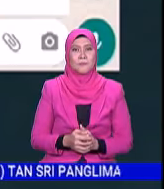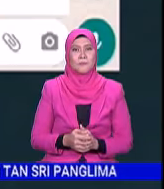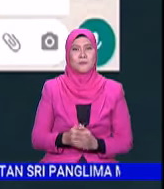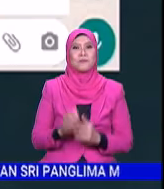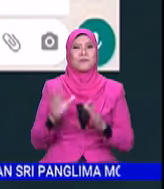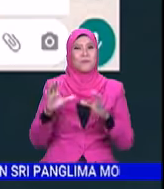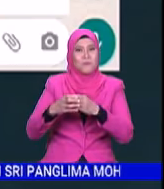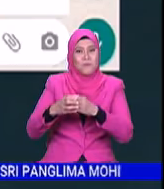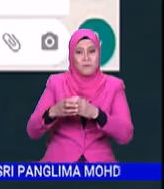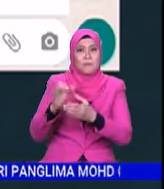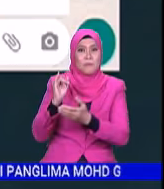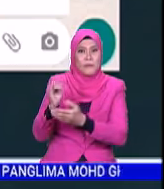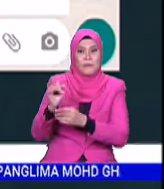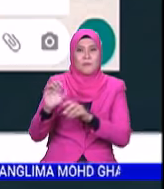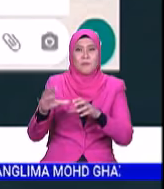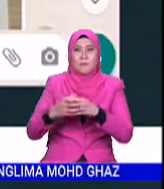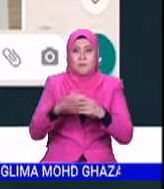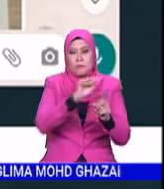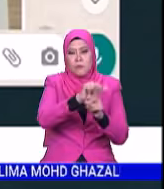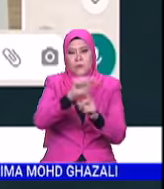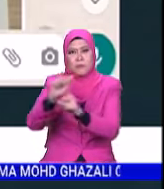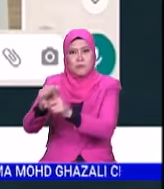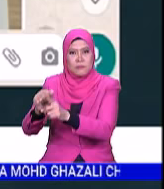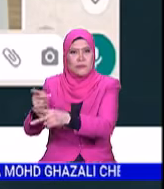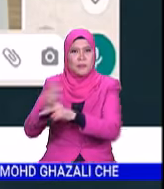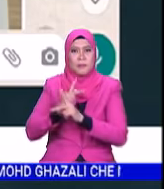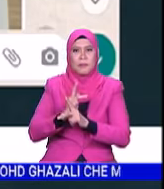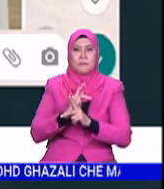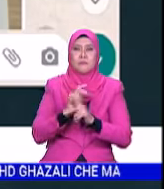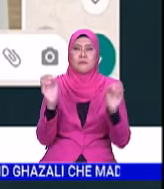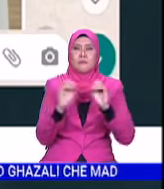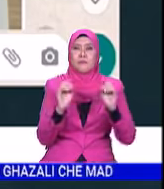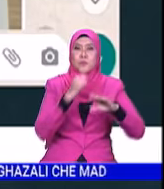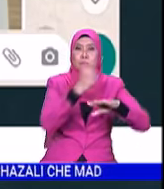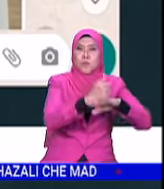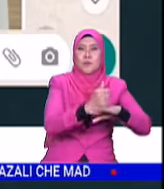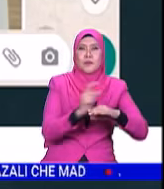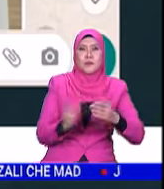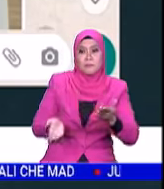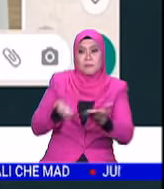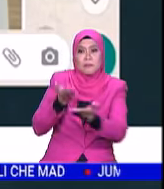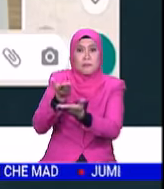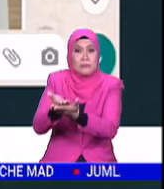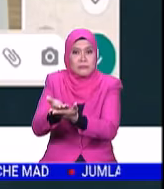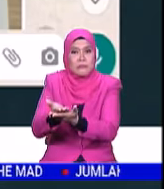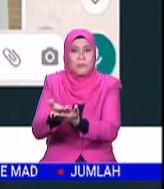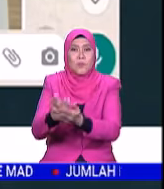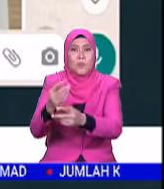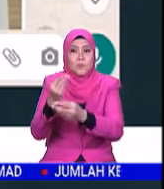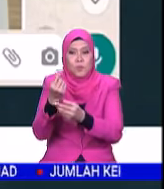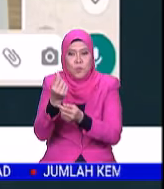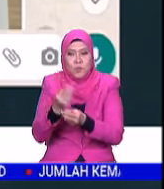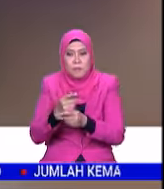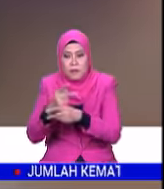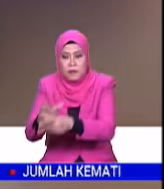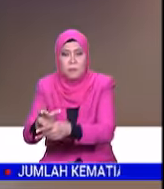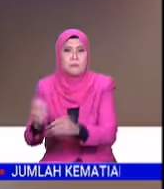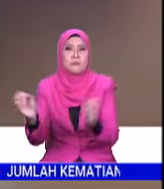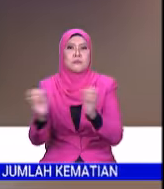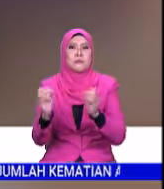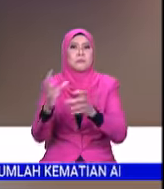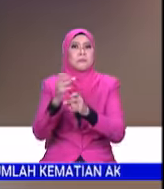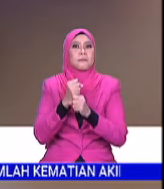Sindiket juga dipercayai menjalankan penipuan pinjaman tidak wujud. Ada mangsa ditawar pinjaman namun wang dijanjikan tidak